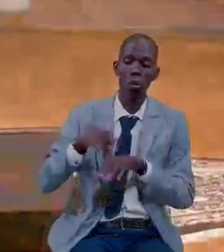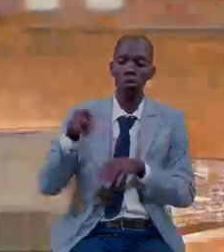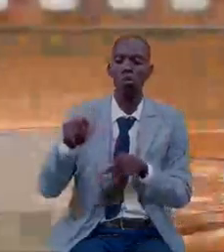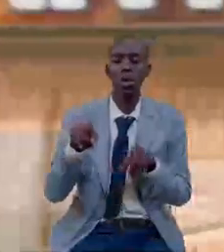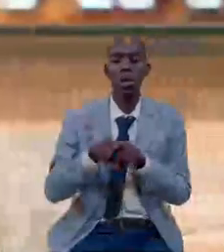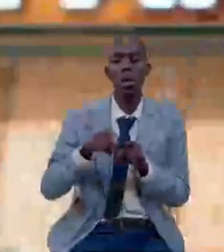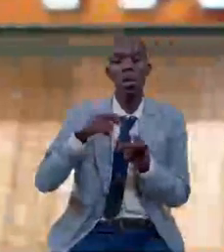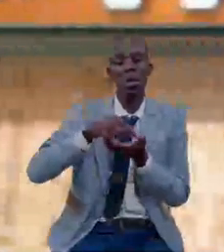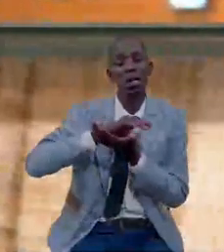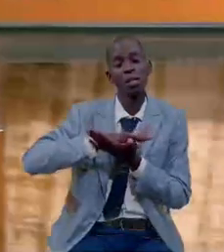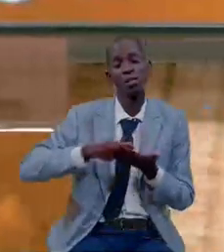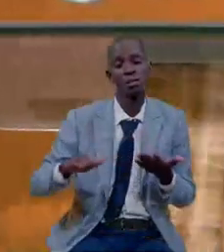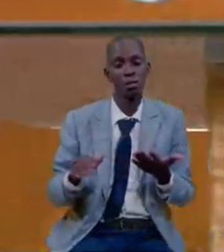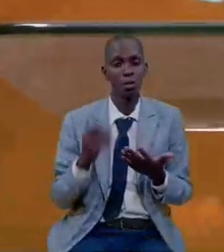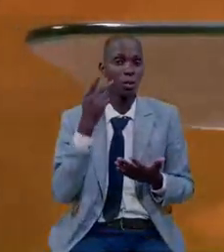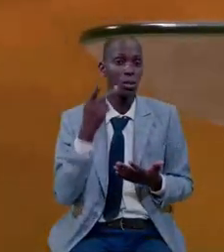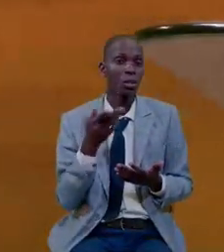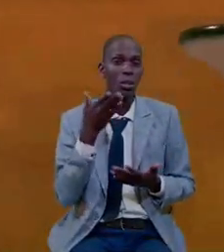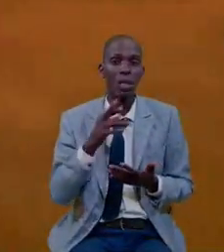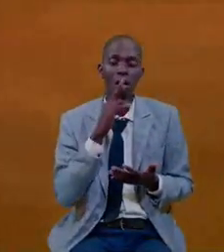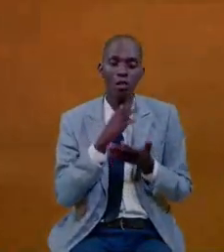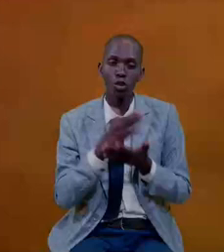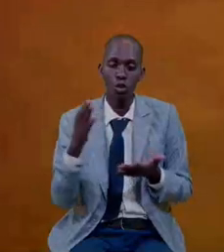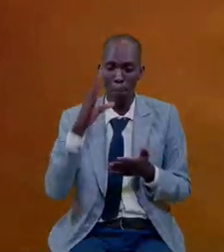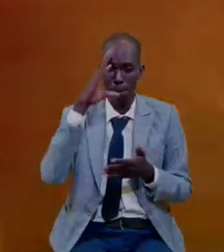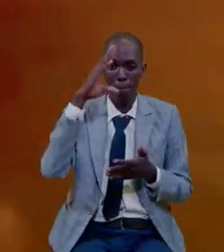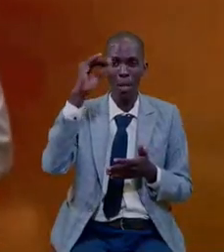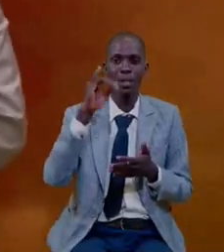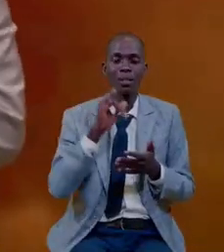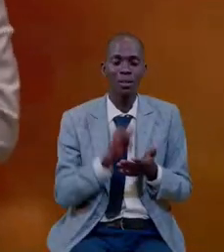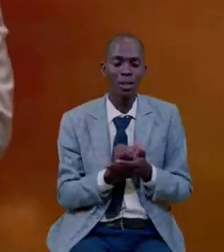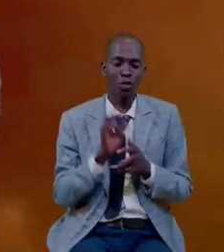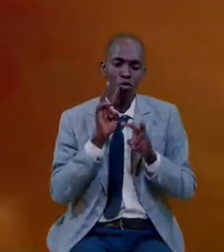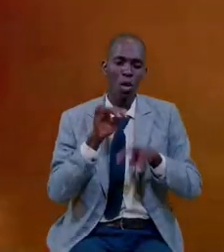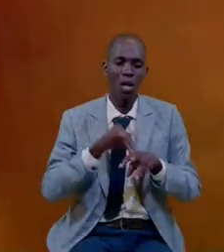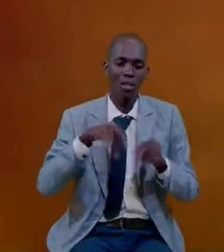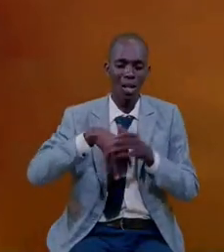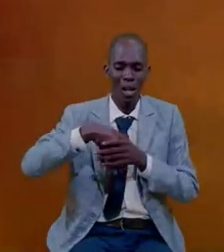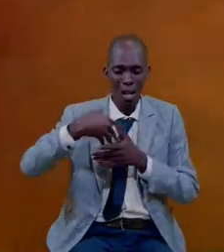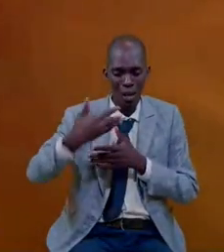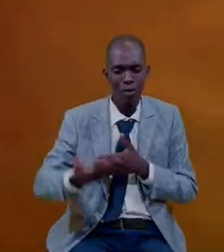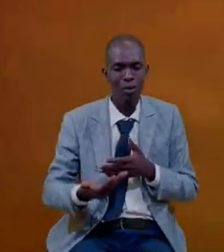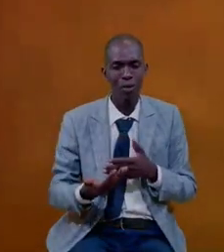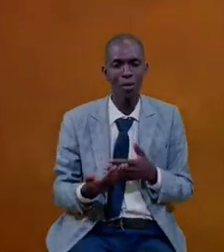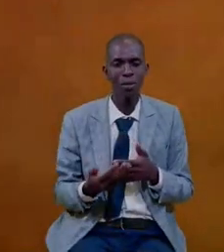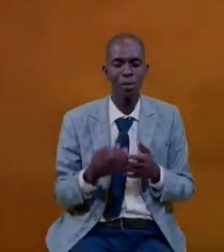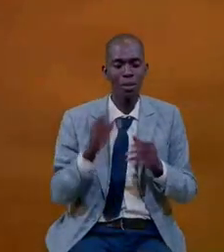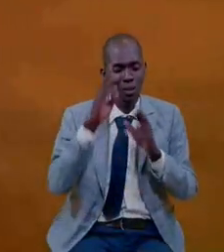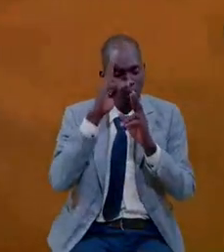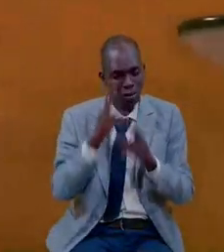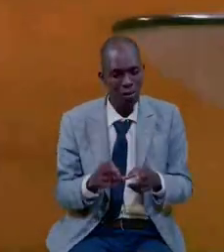Ceux qui regardent seulement l'expression extérieure, merci monsieur, c'est ce que vous